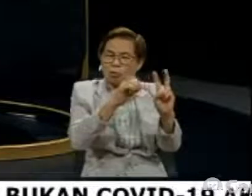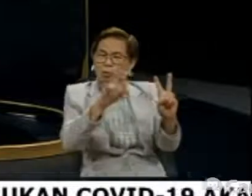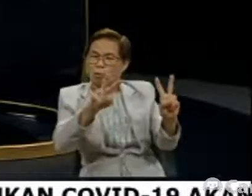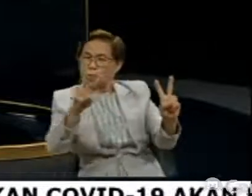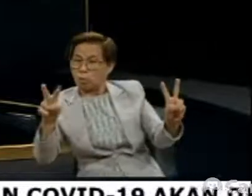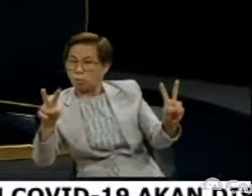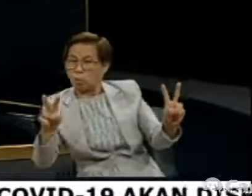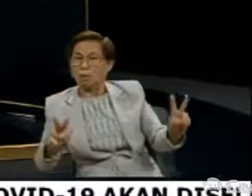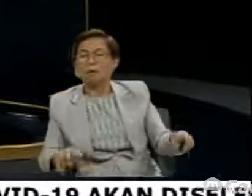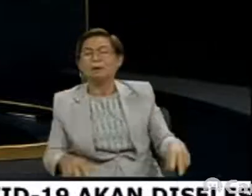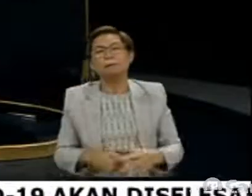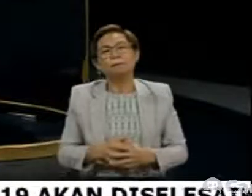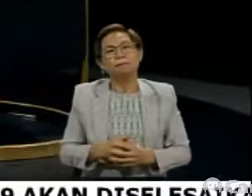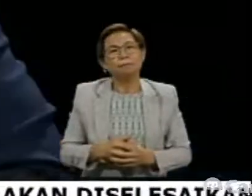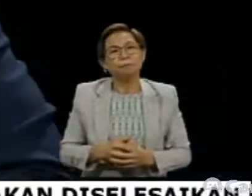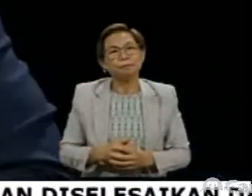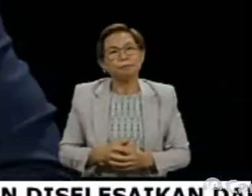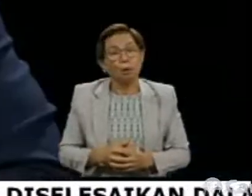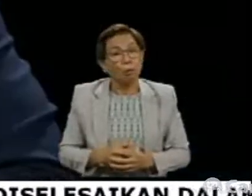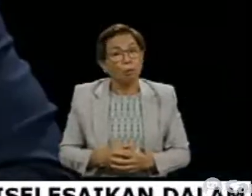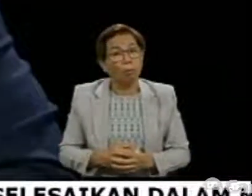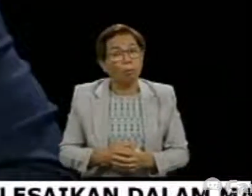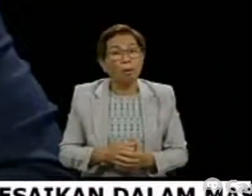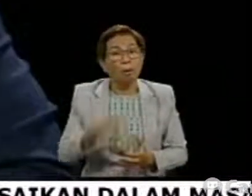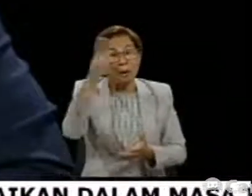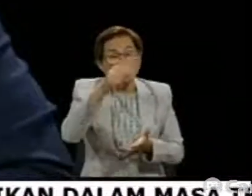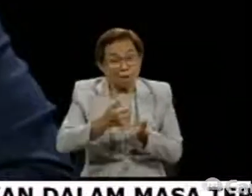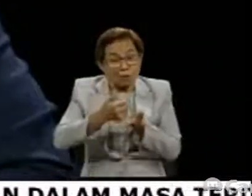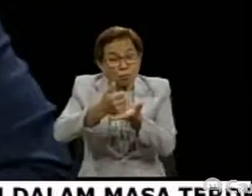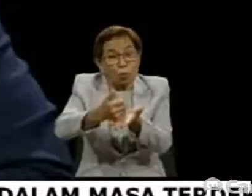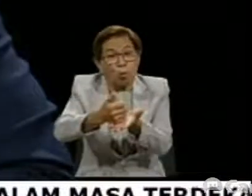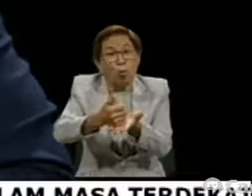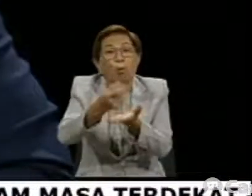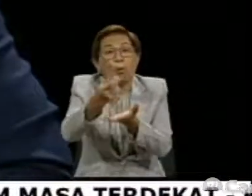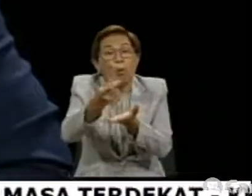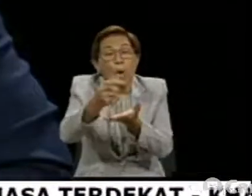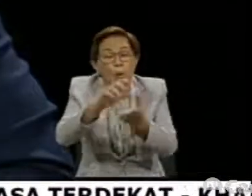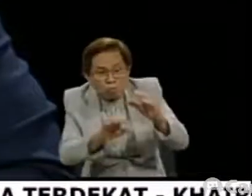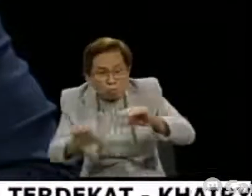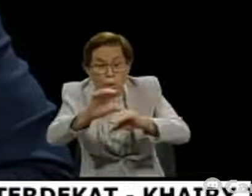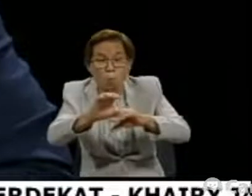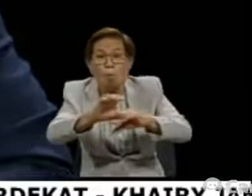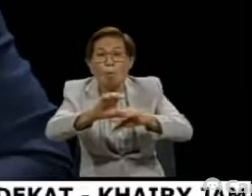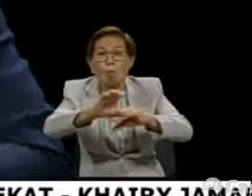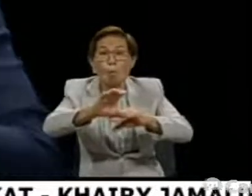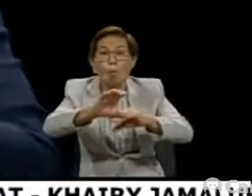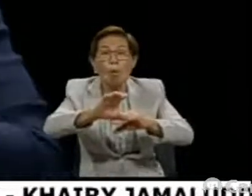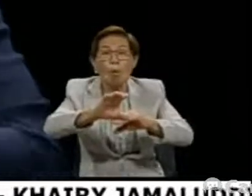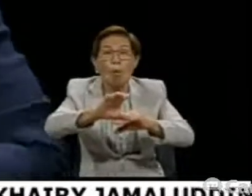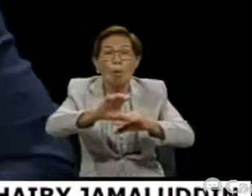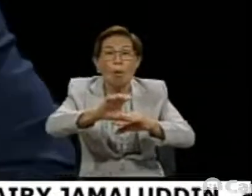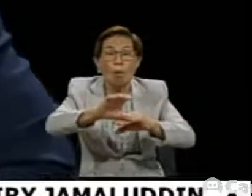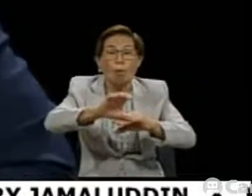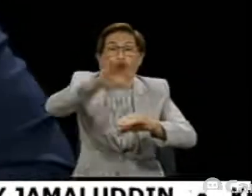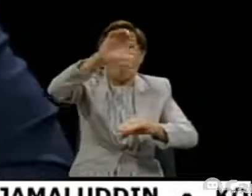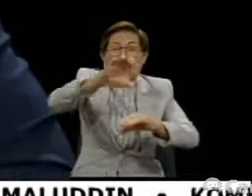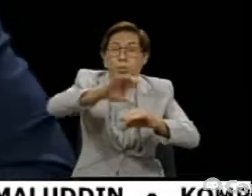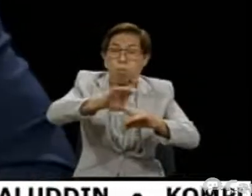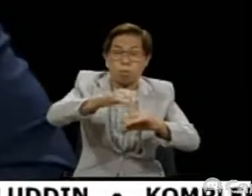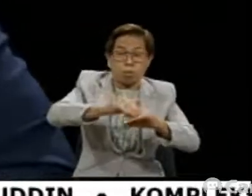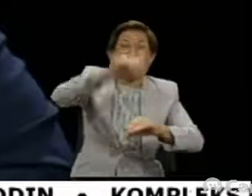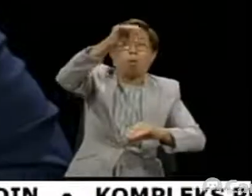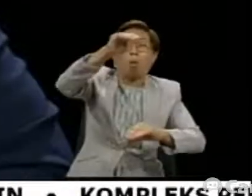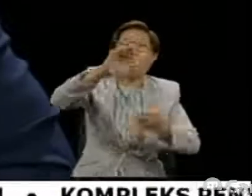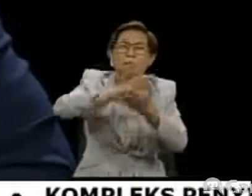segi substansi yang besar inilah yang telah dapat membantu kita menghilangkan pada inflasi yang